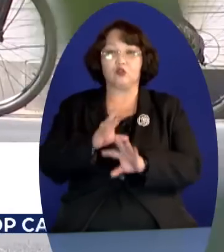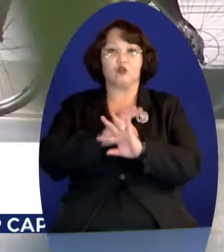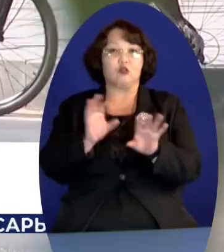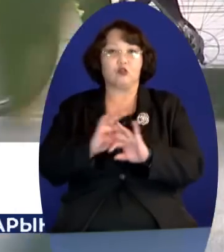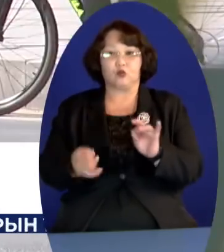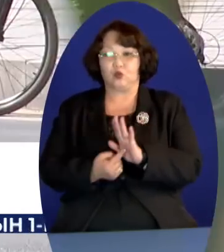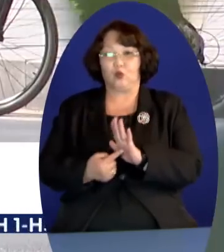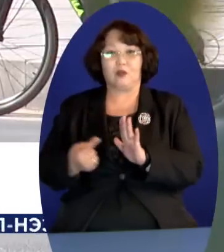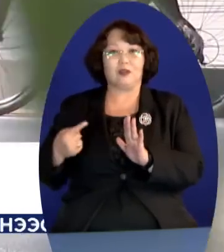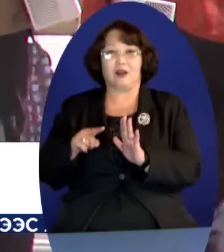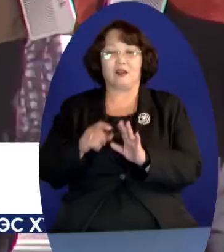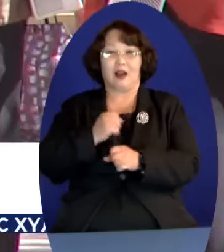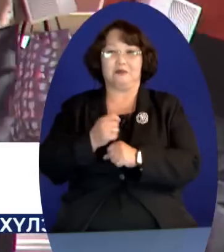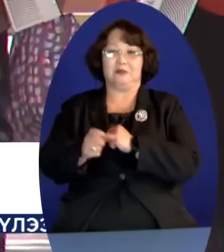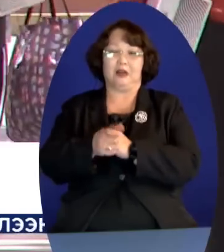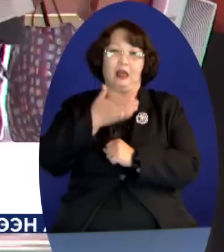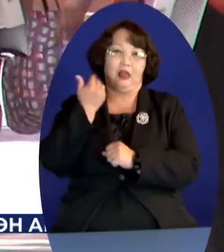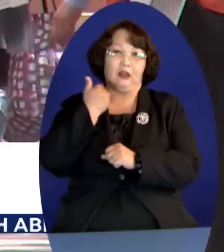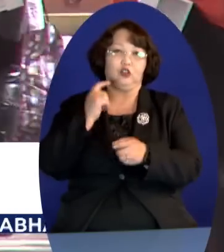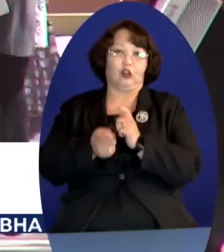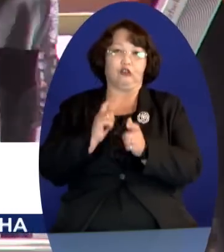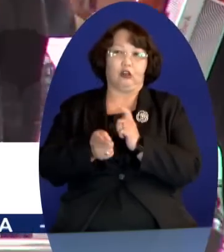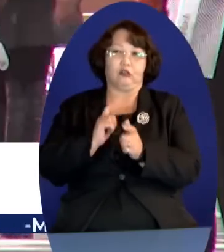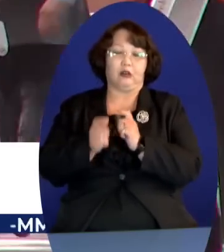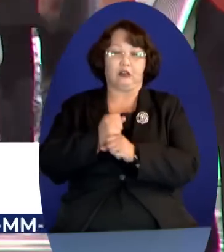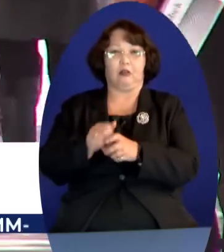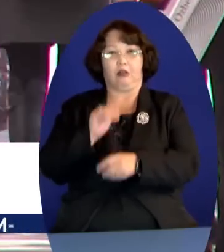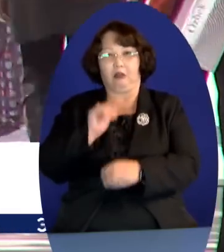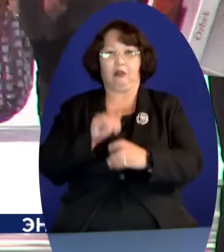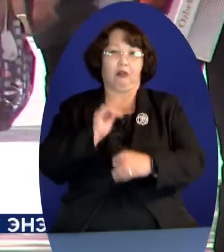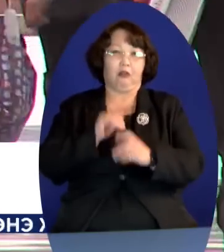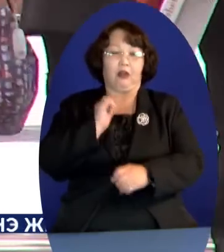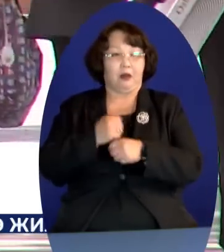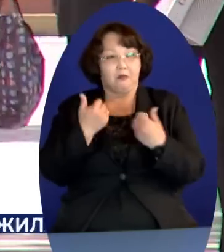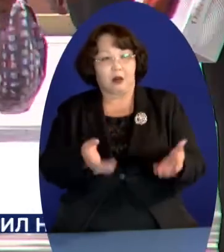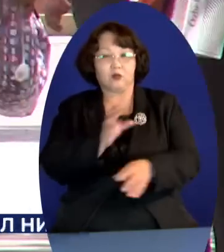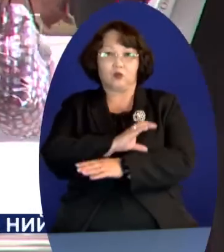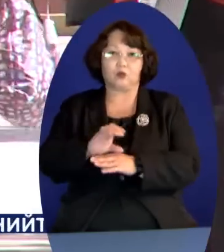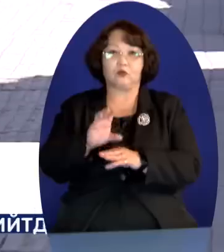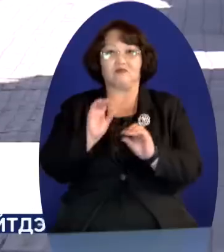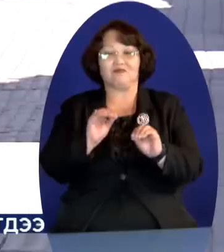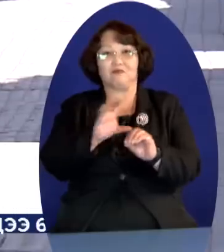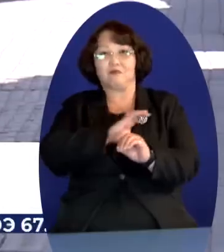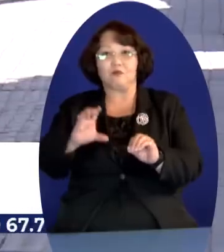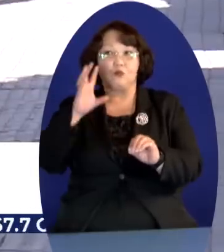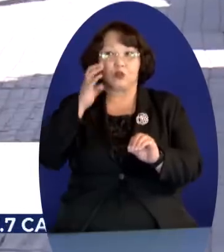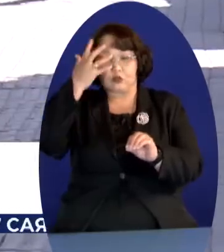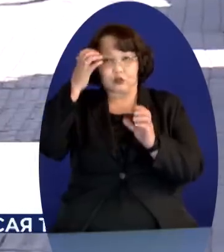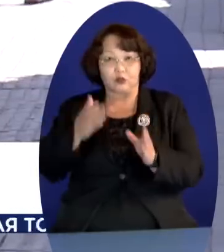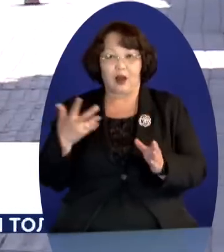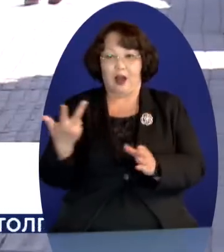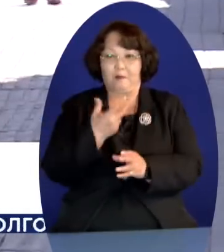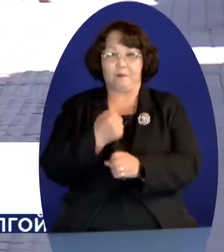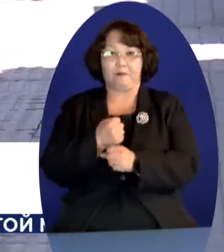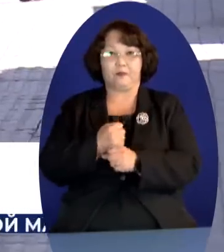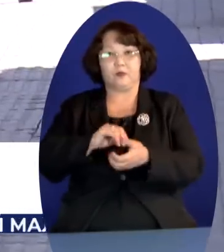шалтгаанаар тэд ажил мэргэжлээ сольдог. За иймээс ажил олгогч, сургалтын байгууллага, бодлого тодорхойлогч талуудын хамтын ажиллагаа